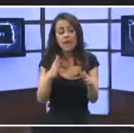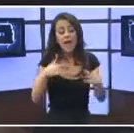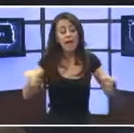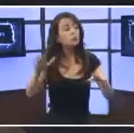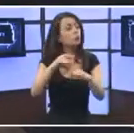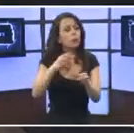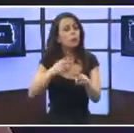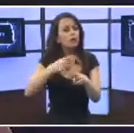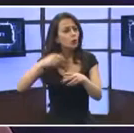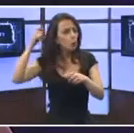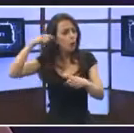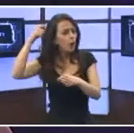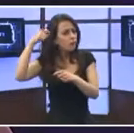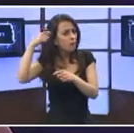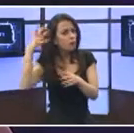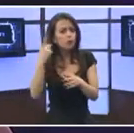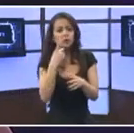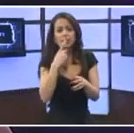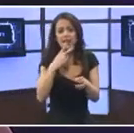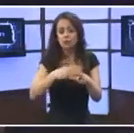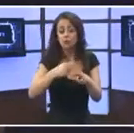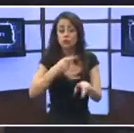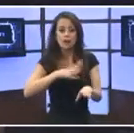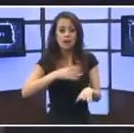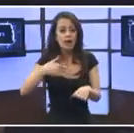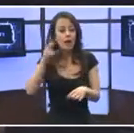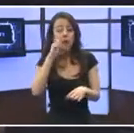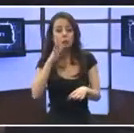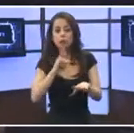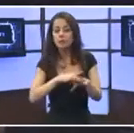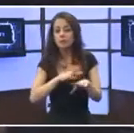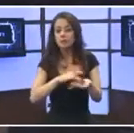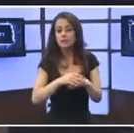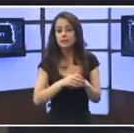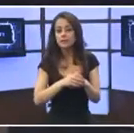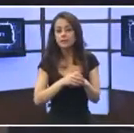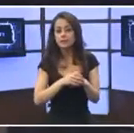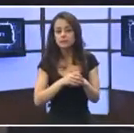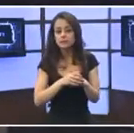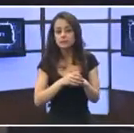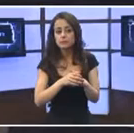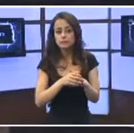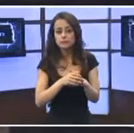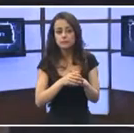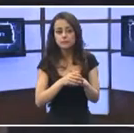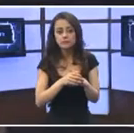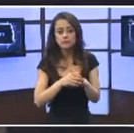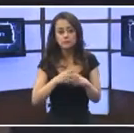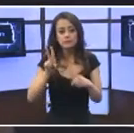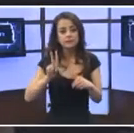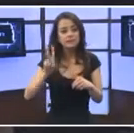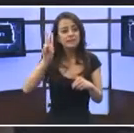başkanım. Ve kuaförlük kursu var, dil kursu var. En son yaptığımız hizmet ne biliyor musunuz? Ve bir tane kızımız 28